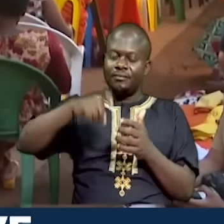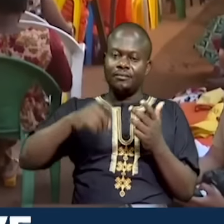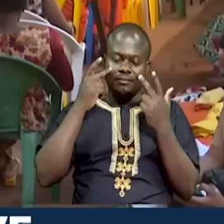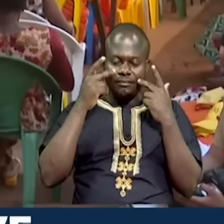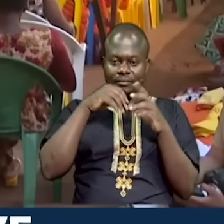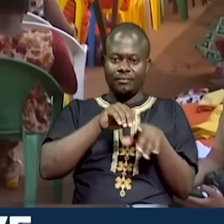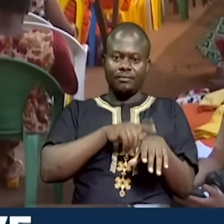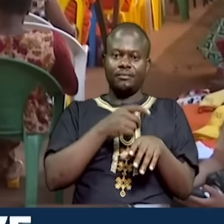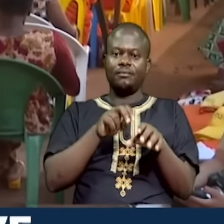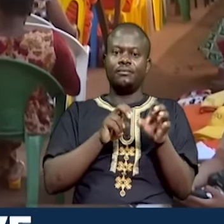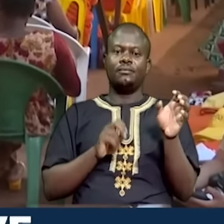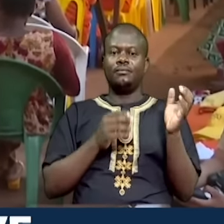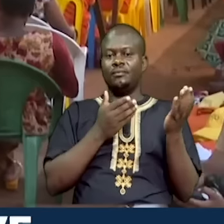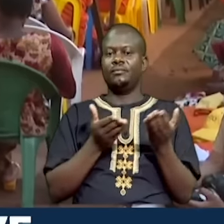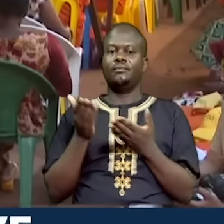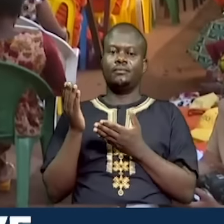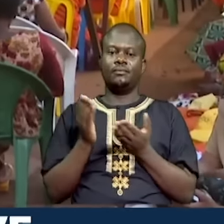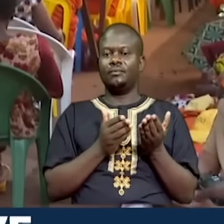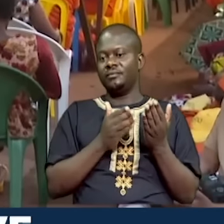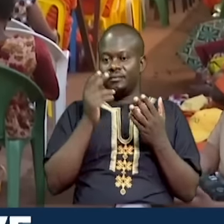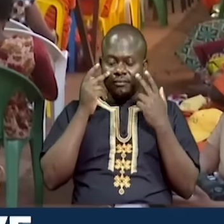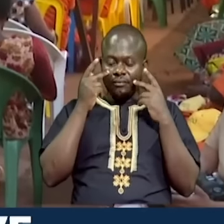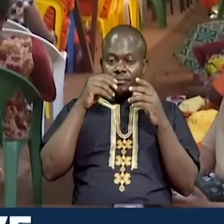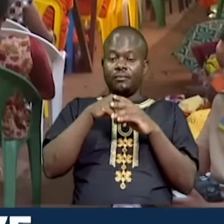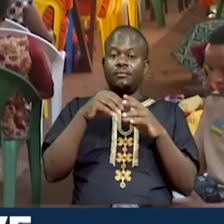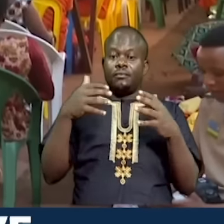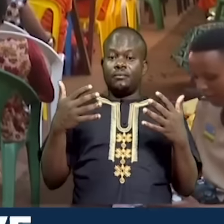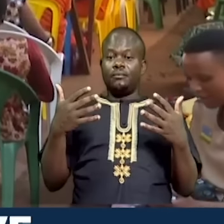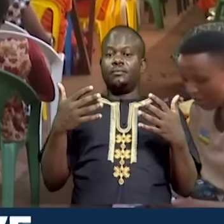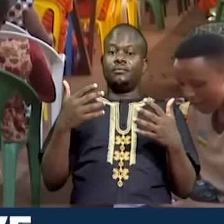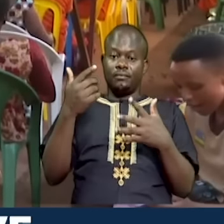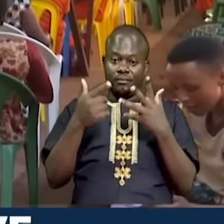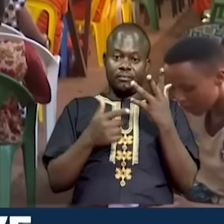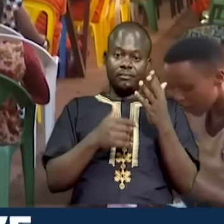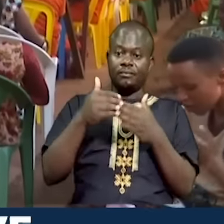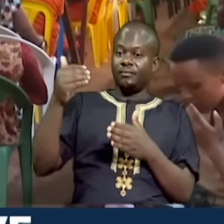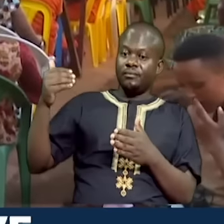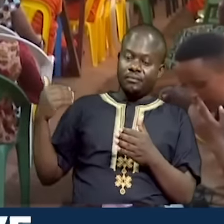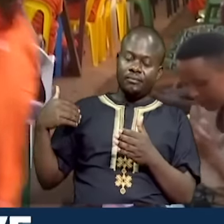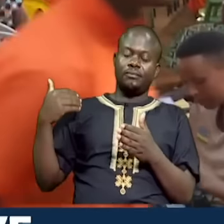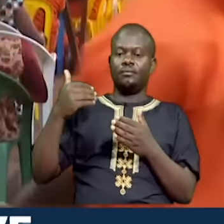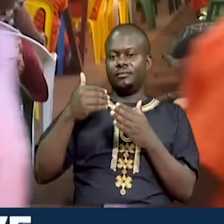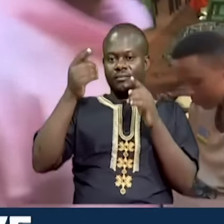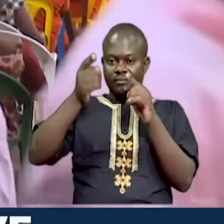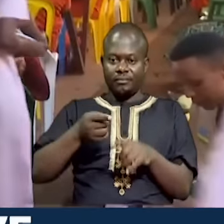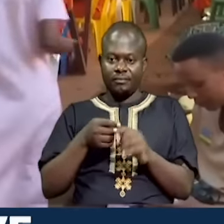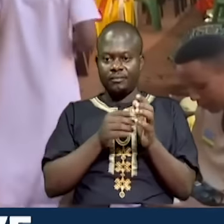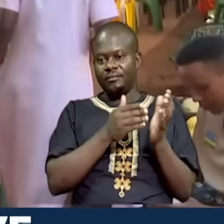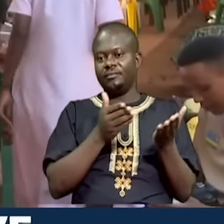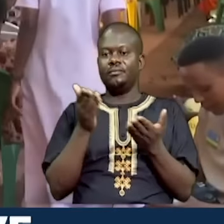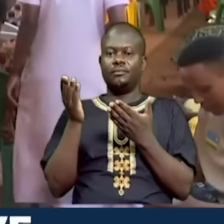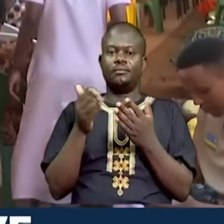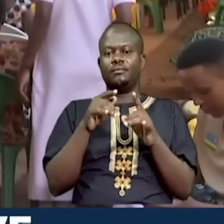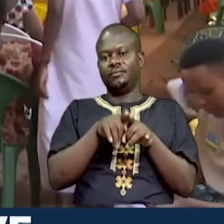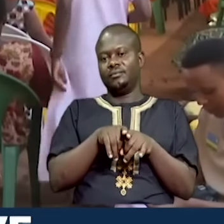mu gihe basohotse hano barakira agakiza ngo mubone mu isura y'ibyo bari bamuzeho mbere y'uko aza hano ahubwo bakamwakira